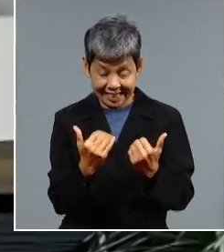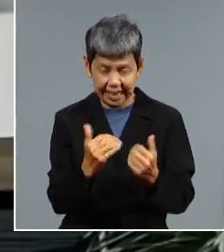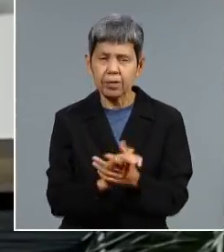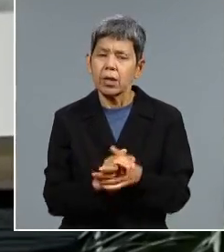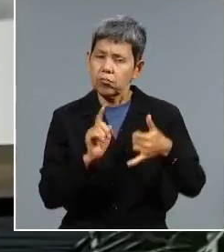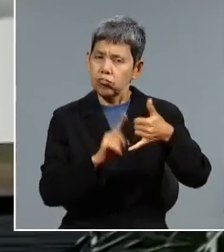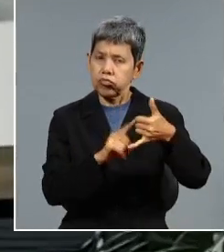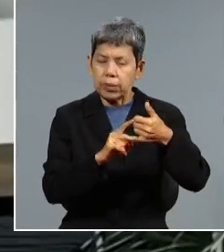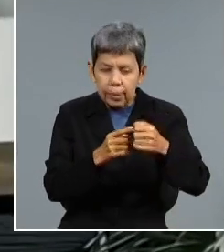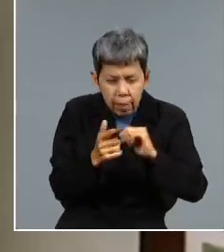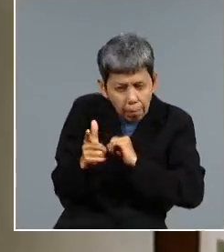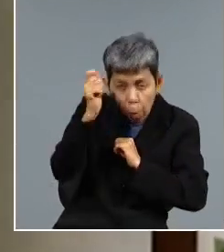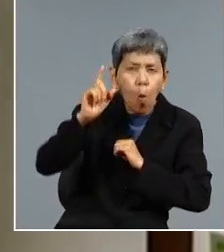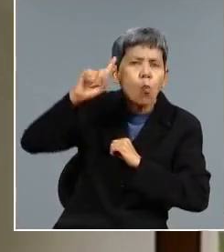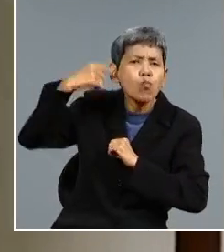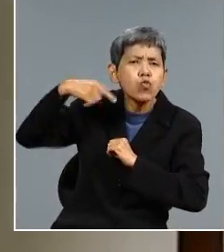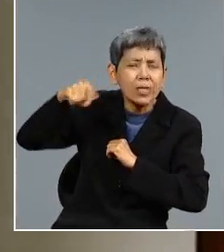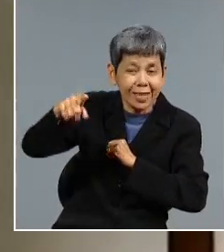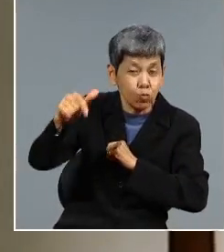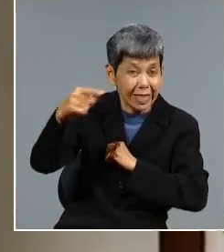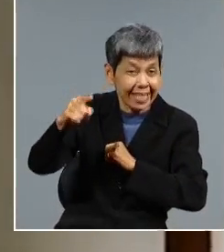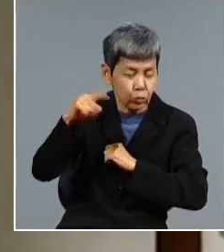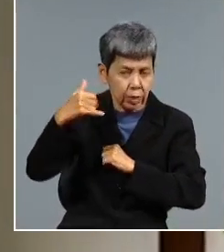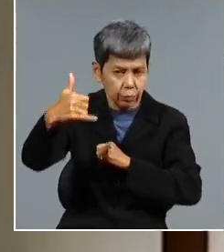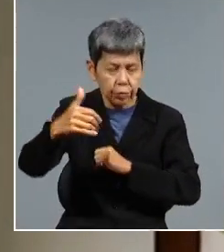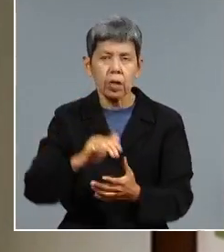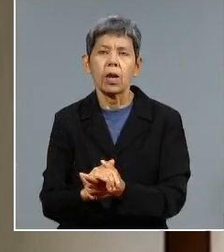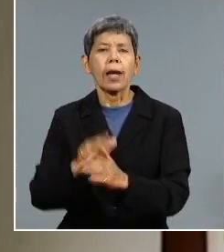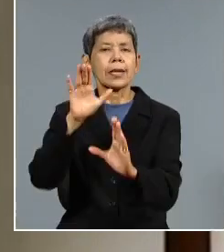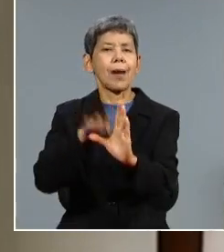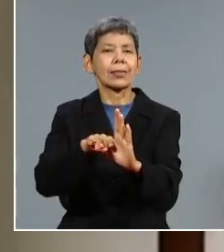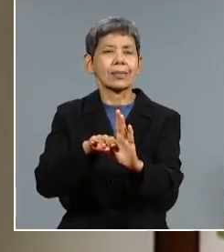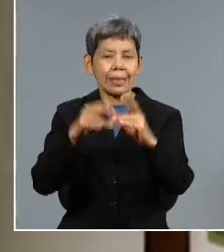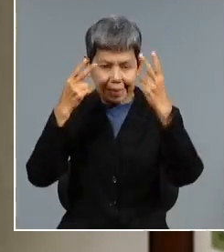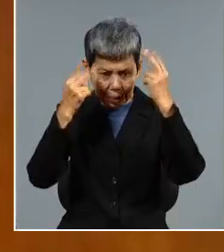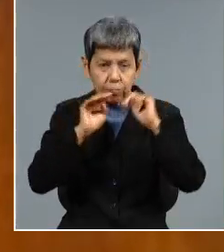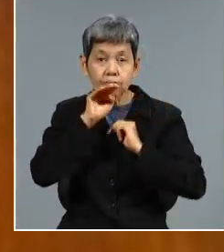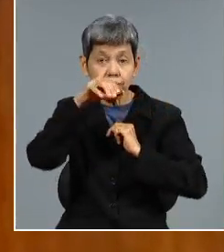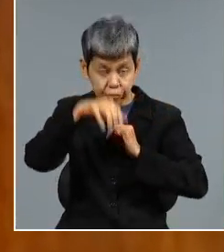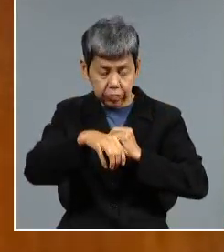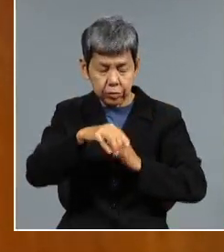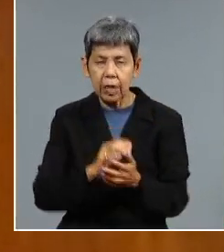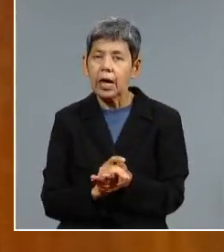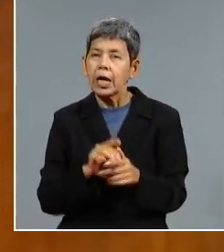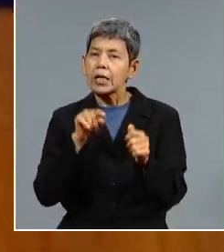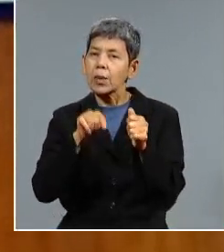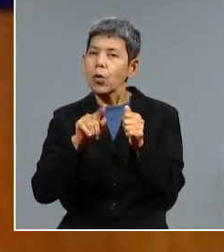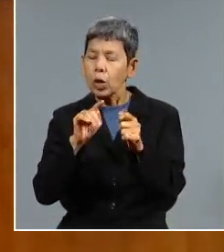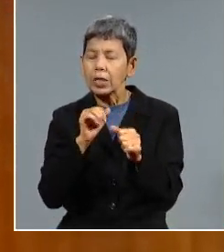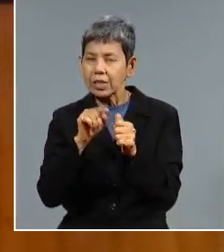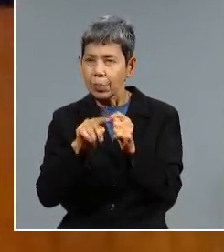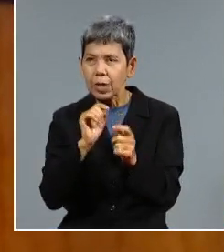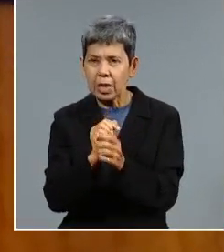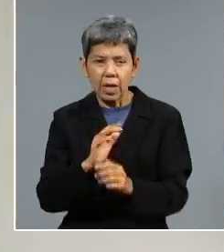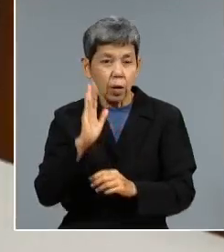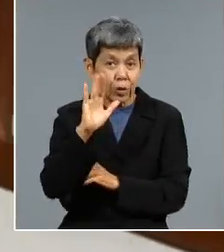คนร้ายนั้นไปซุ่มยิงนางวราภรณ์เนียมรักษานะครับแต่เป็นผู้สมัครนายกเทศบาลตำบลดอนทรายแล้วก็ยังไปยิง